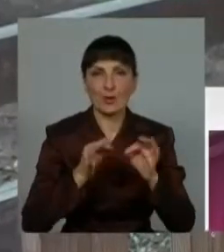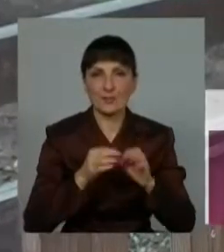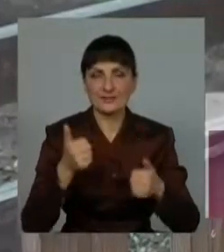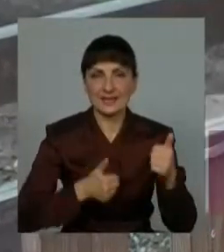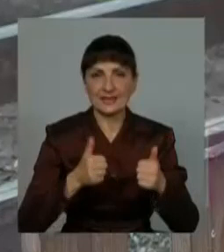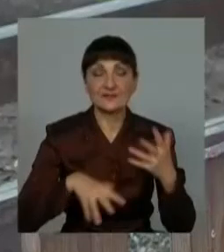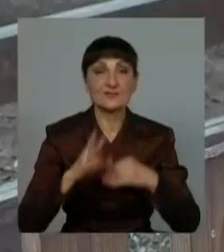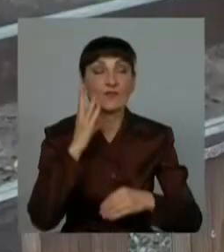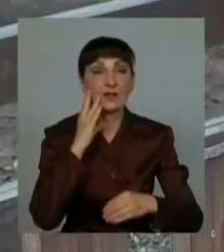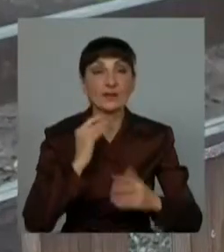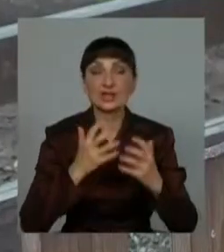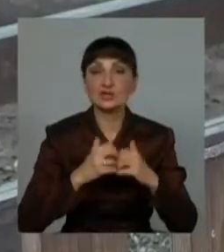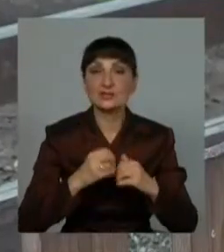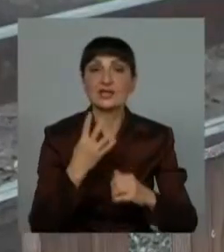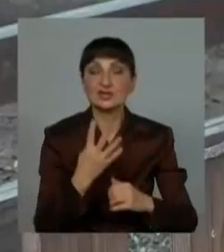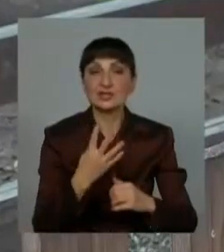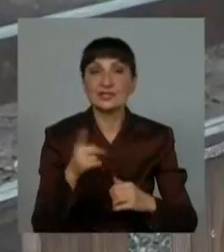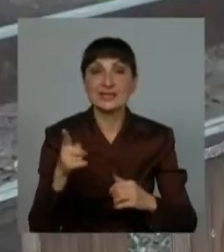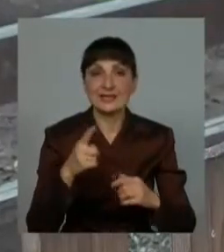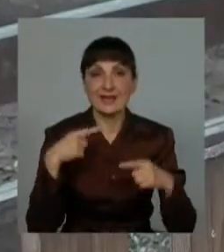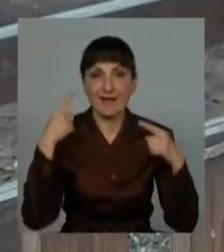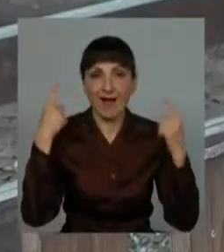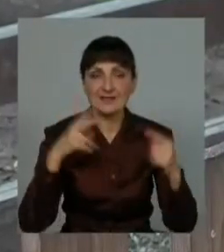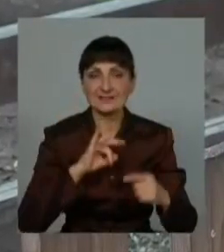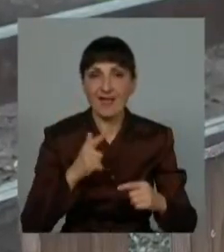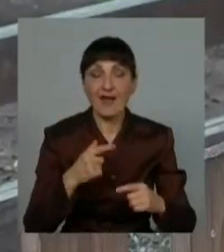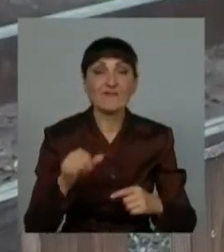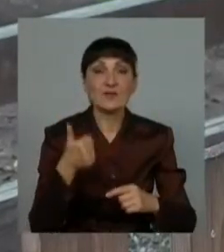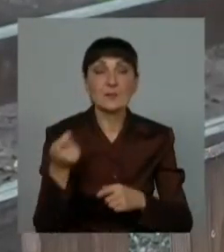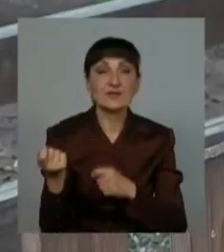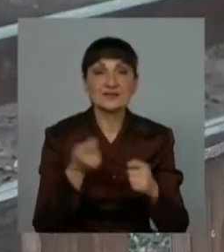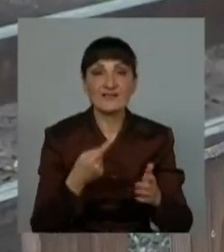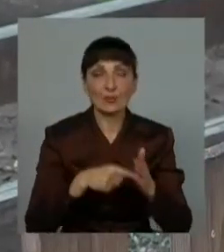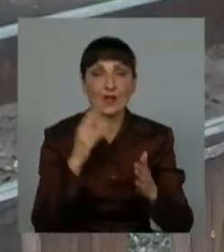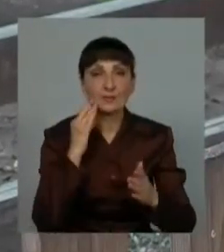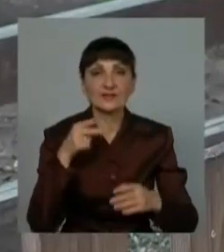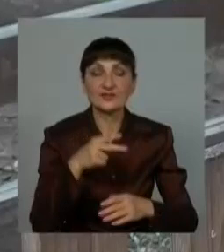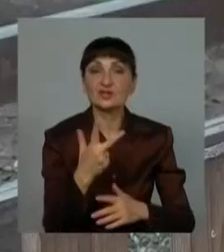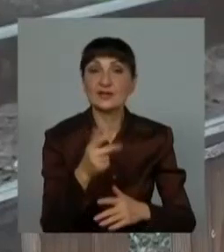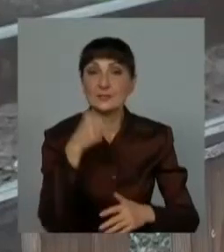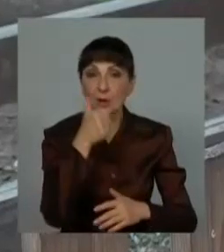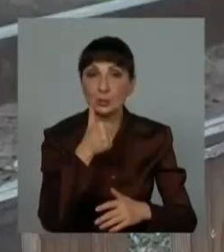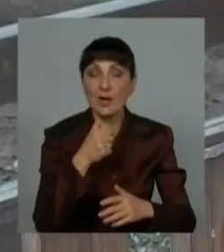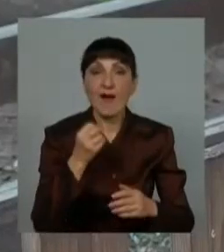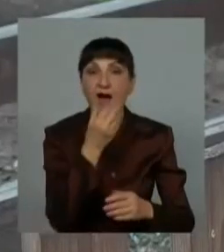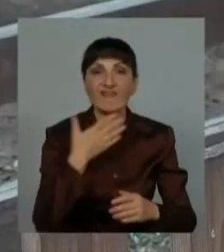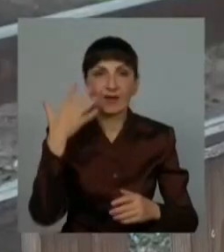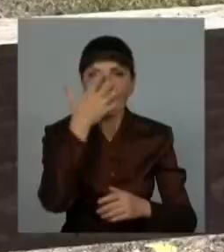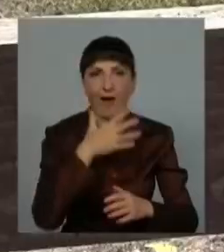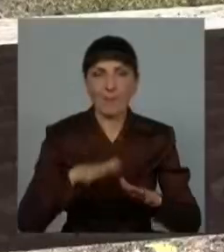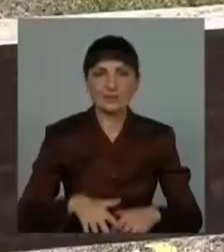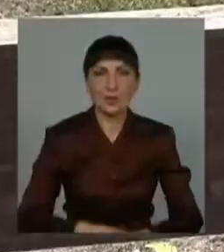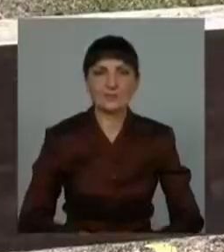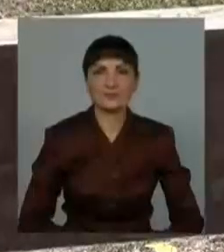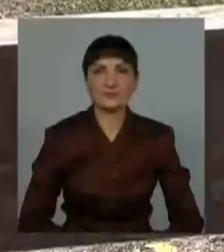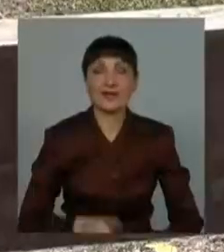Всего в Алматы насчитывается 4 Орикса. Впервые эти животные завезены в город в 2003-м из африканских саванн.